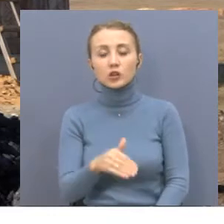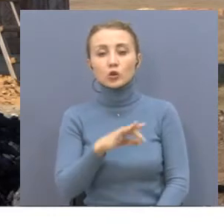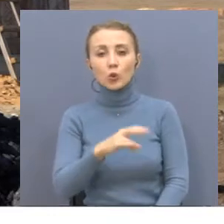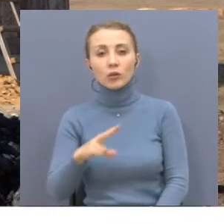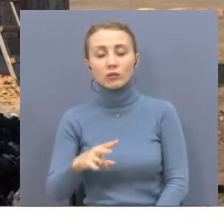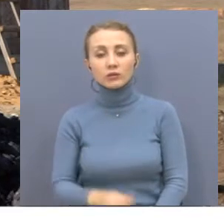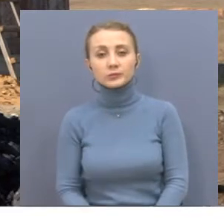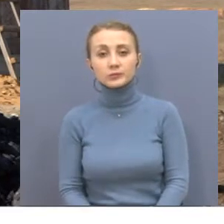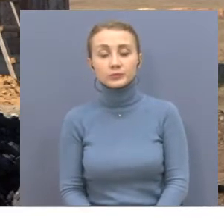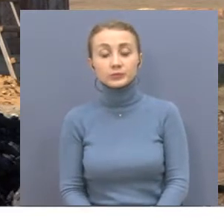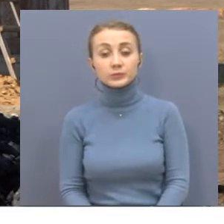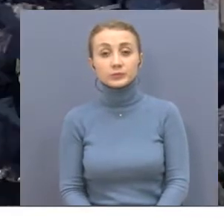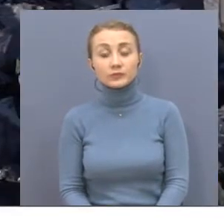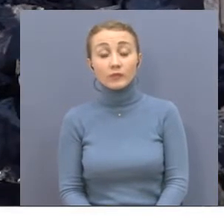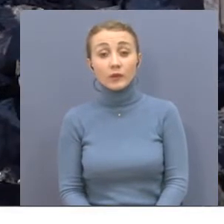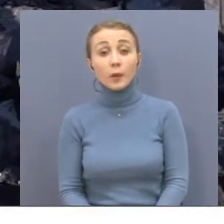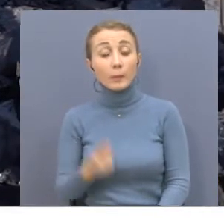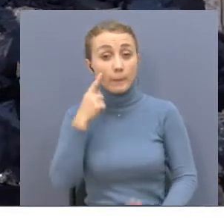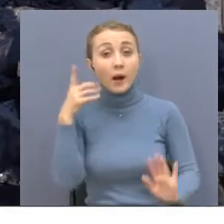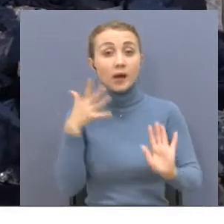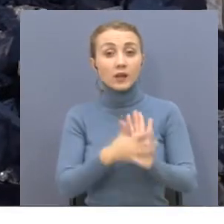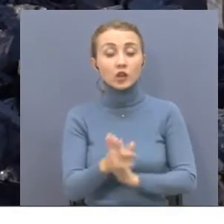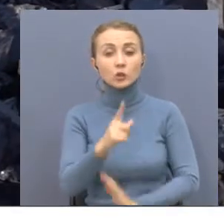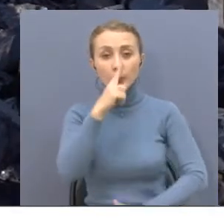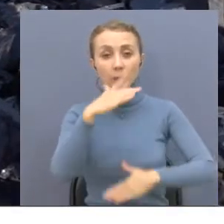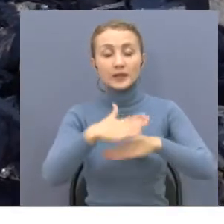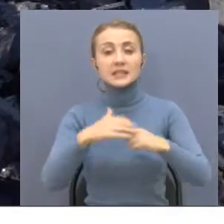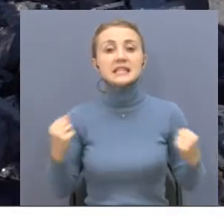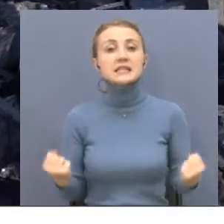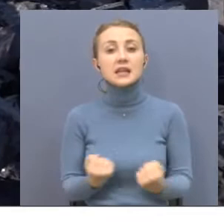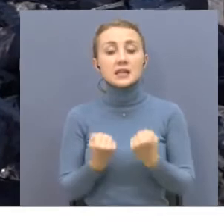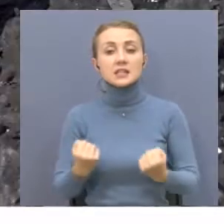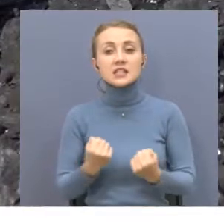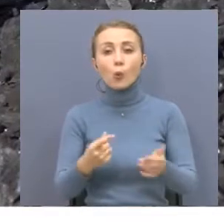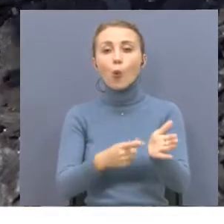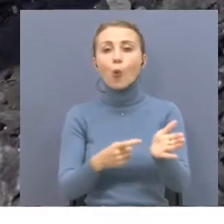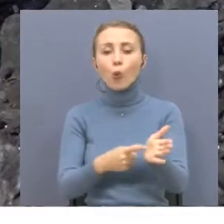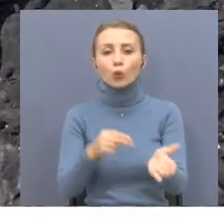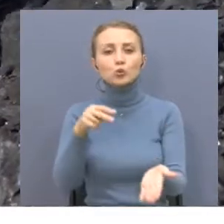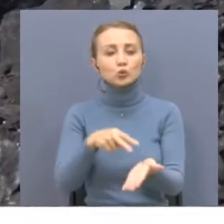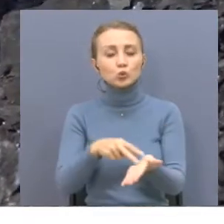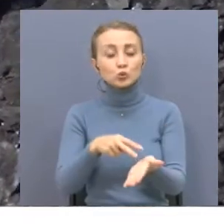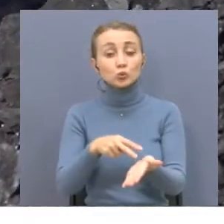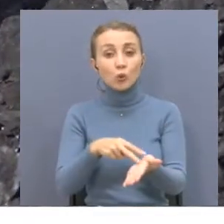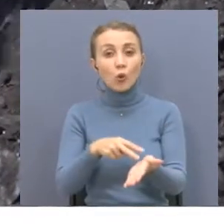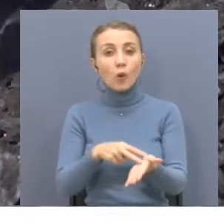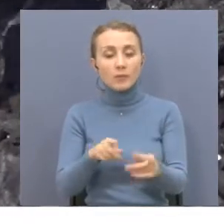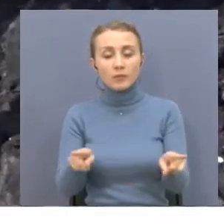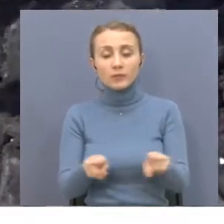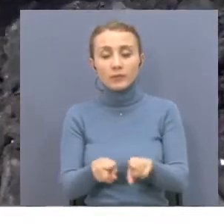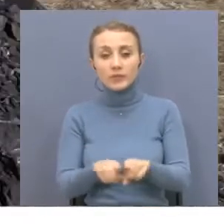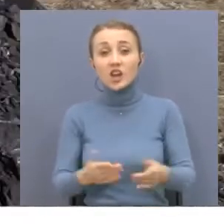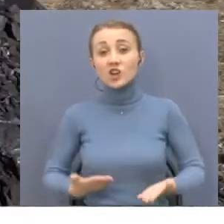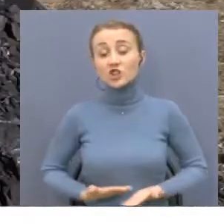қыс жақындағанда қара отынға деген сұраныс арта түсетіне белгілі. Көкшетау қаласының тұрғыны Қалқаман Қожахметов қысқа ерте